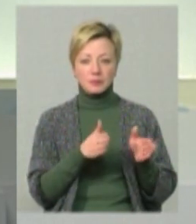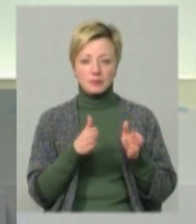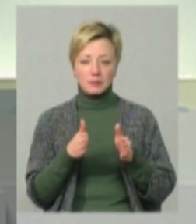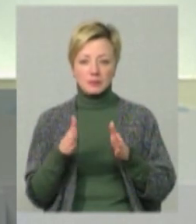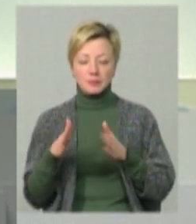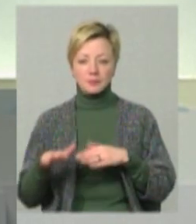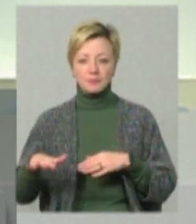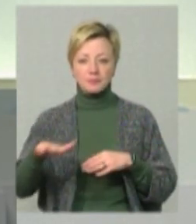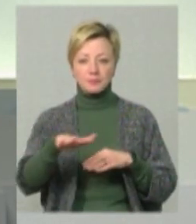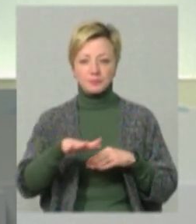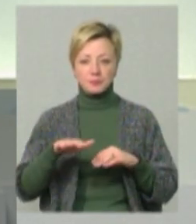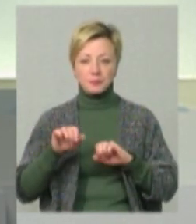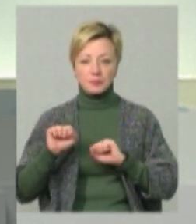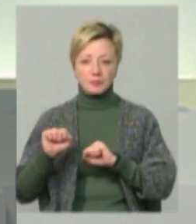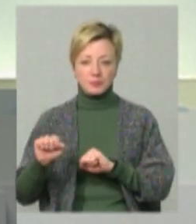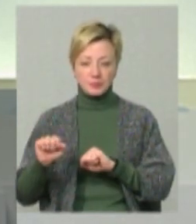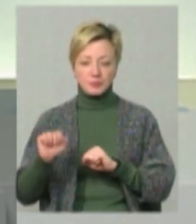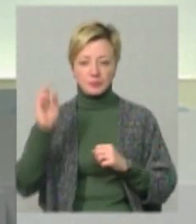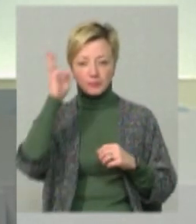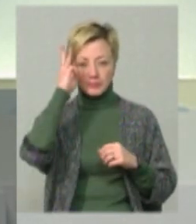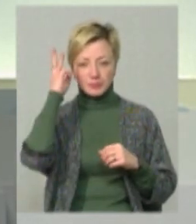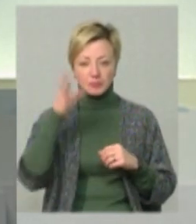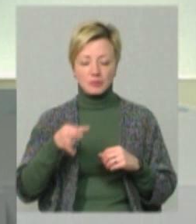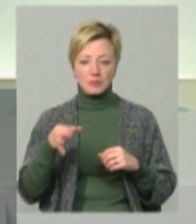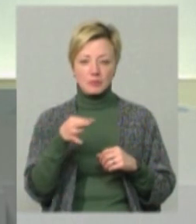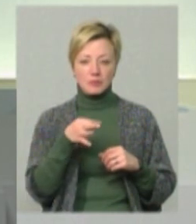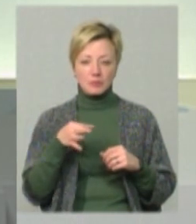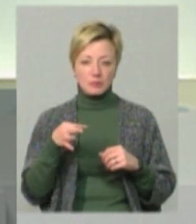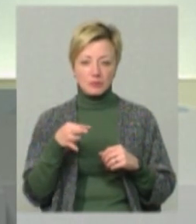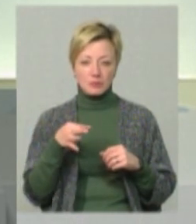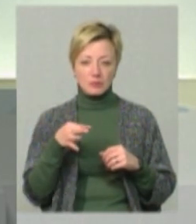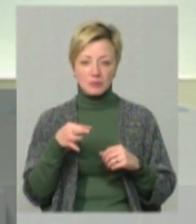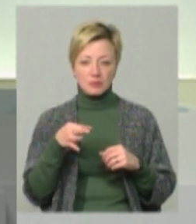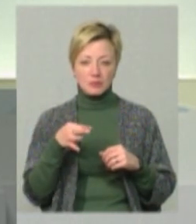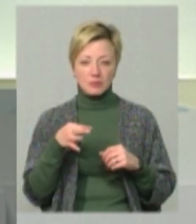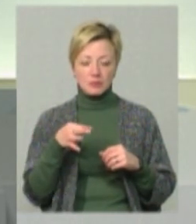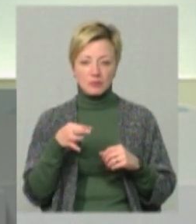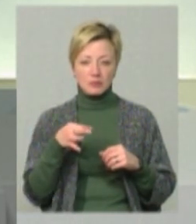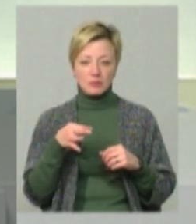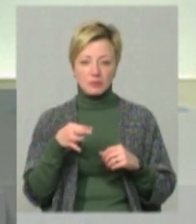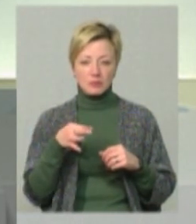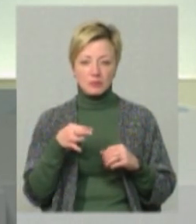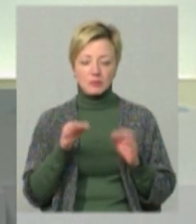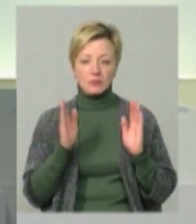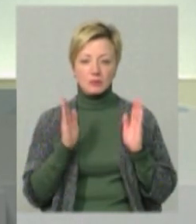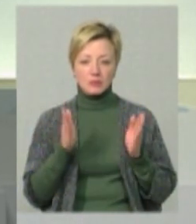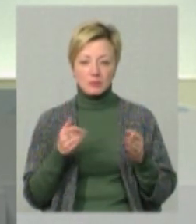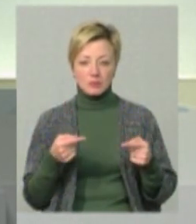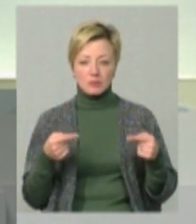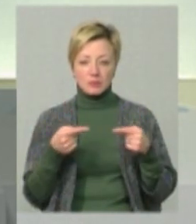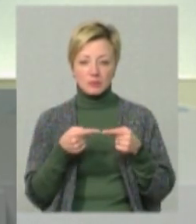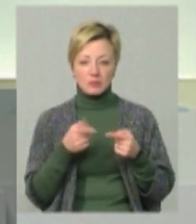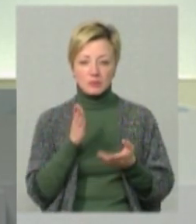система територіальної оборони в Хмельницькій області, в межах регіону буде